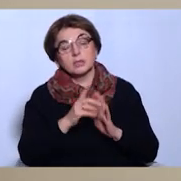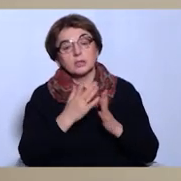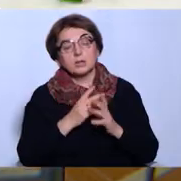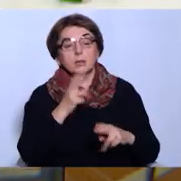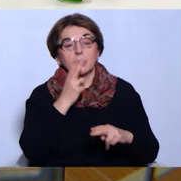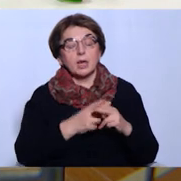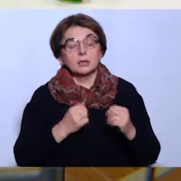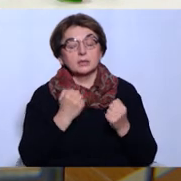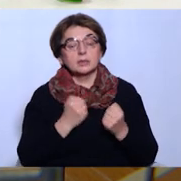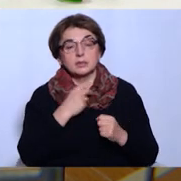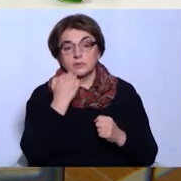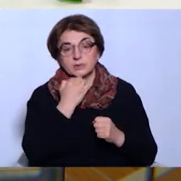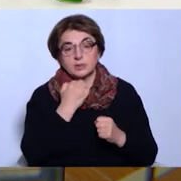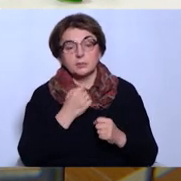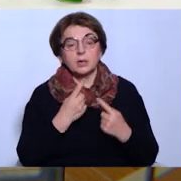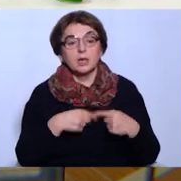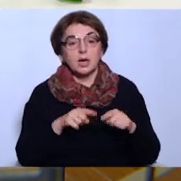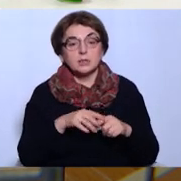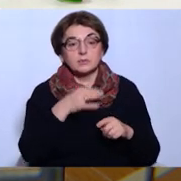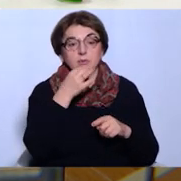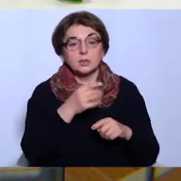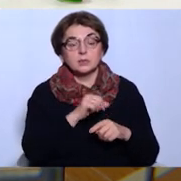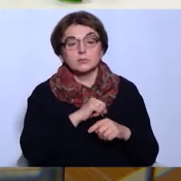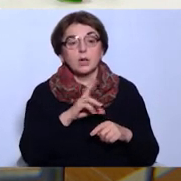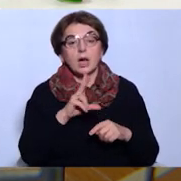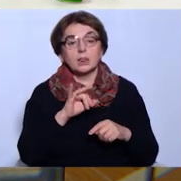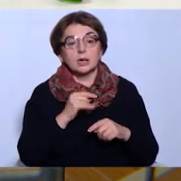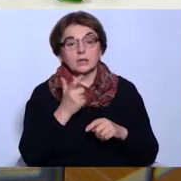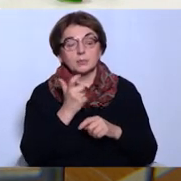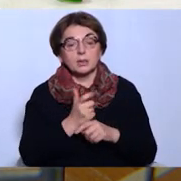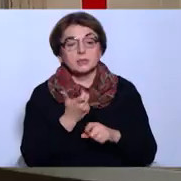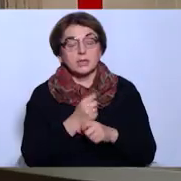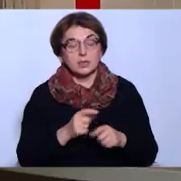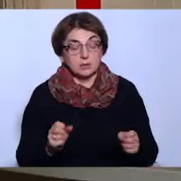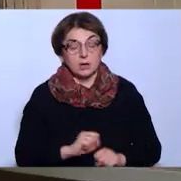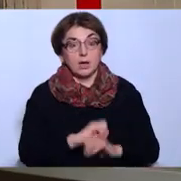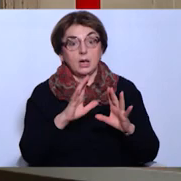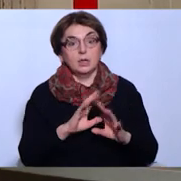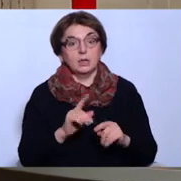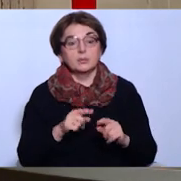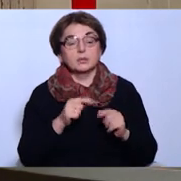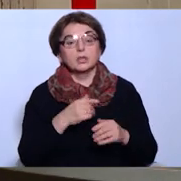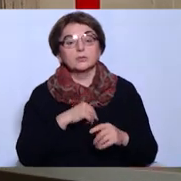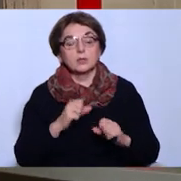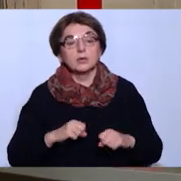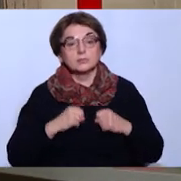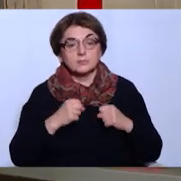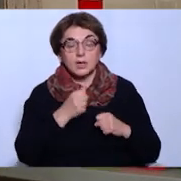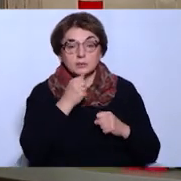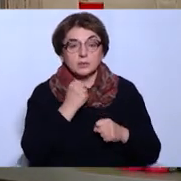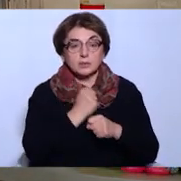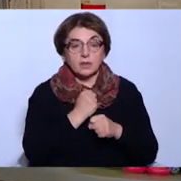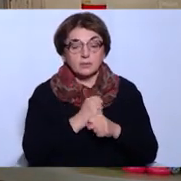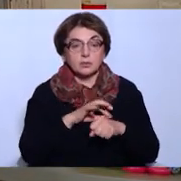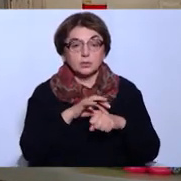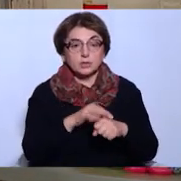არიან მყარი ნივთიერებები. ასევე გეტყვი იმასაც, რომ ალკანები არიან ძალიან აალებადი ნივთიერებები და შევეცდები ახლა ექსპერიმენტის საშუალებით